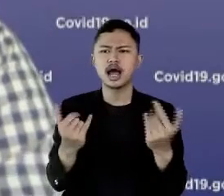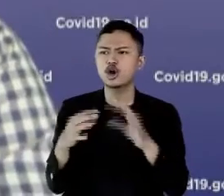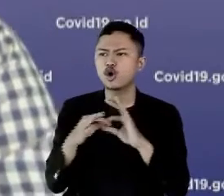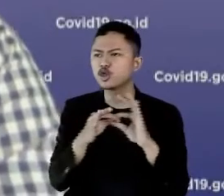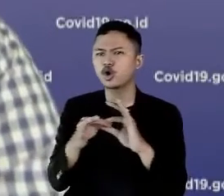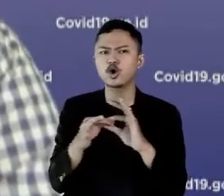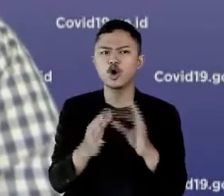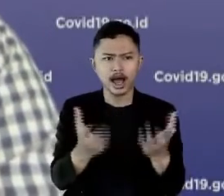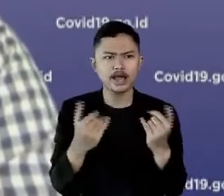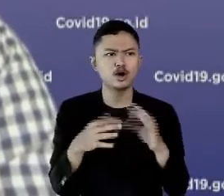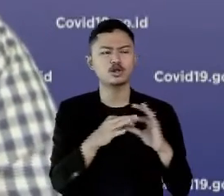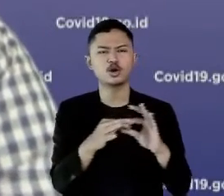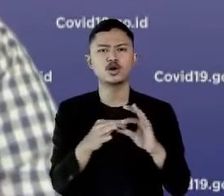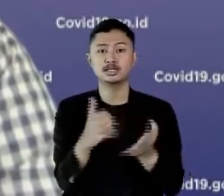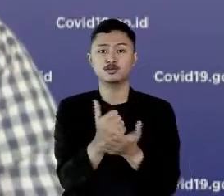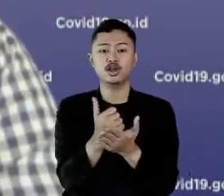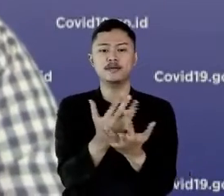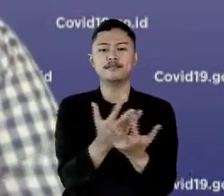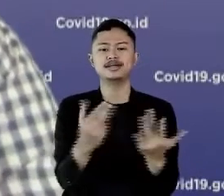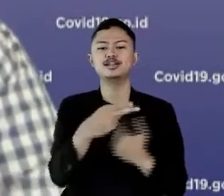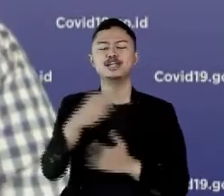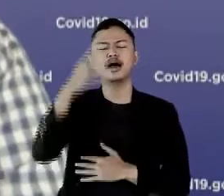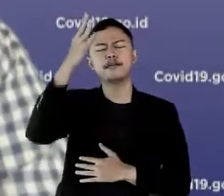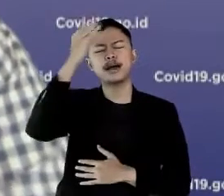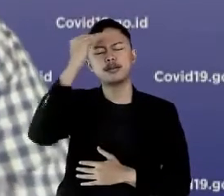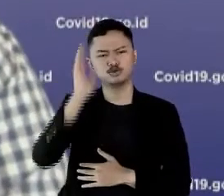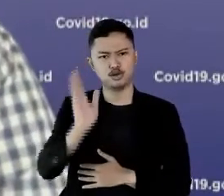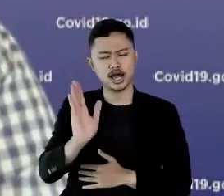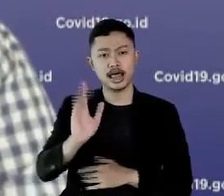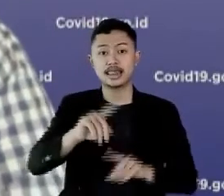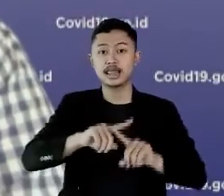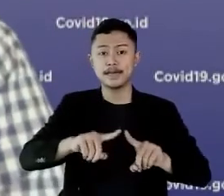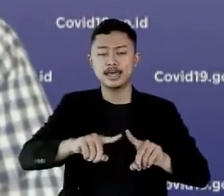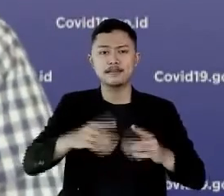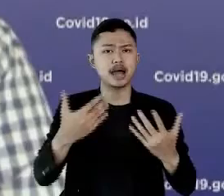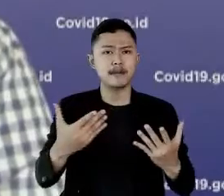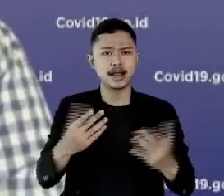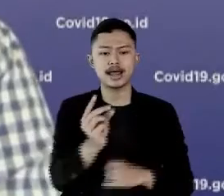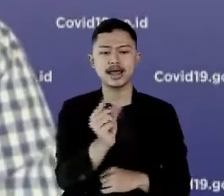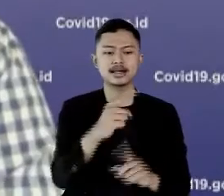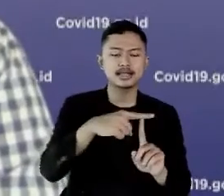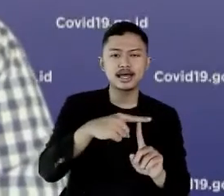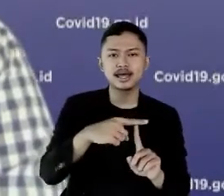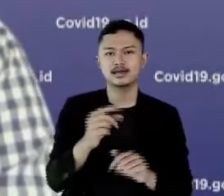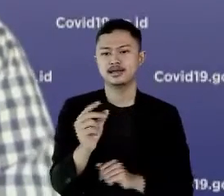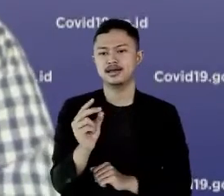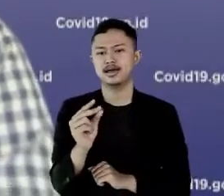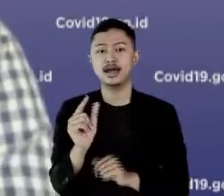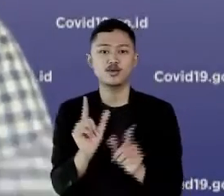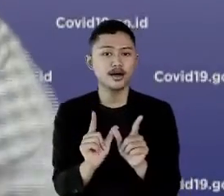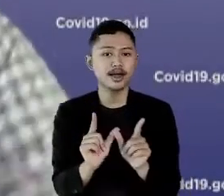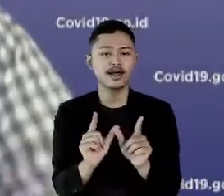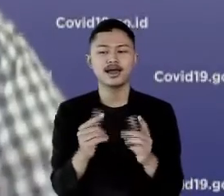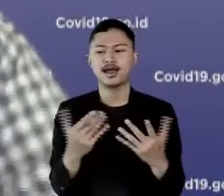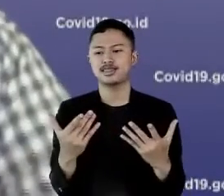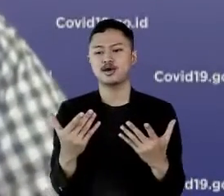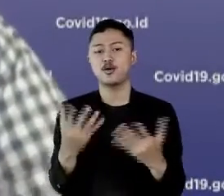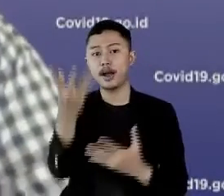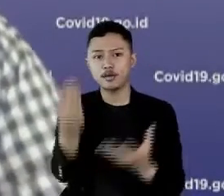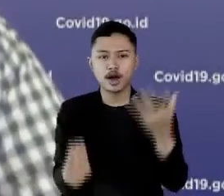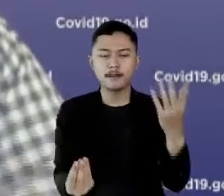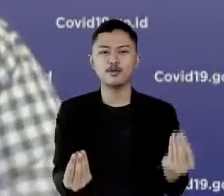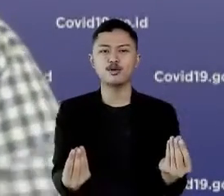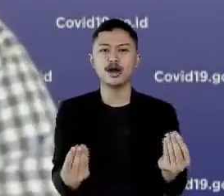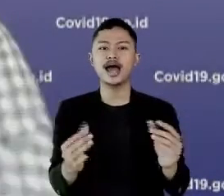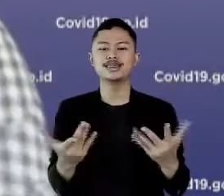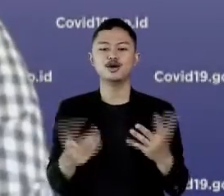ke masyarakat, di komunitas ya, di tingkat apa RT RW, kemudian juga menjadi pesan misalnya kalau sekolah